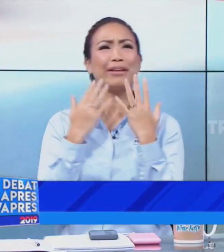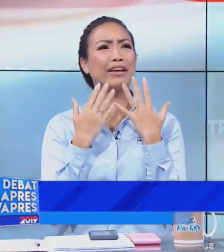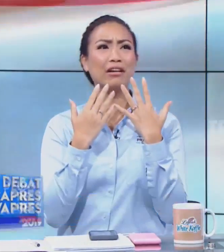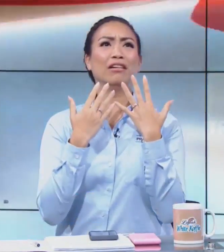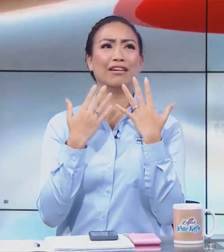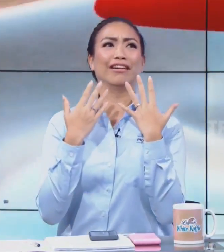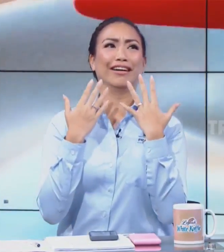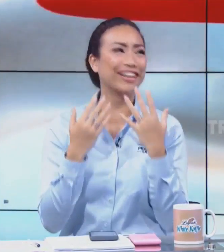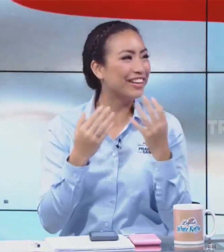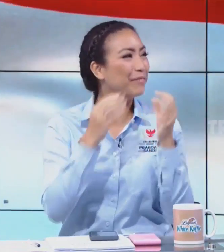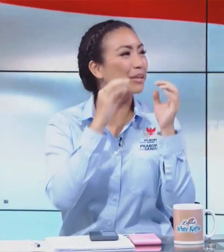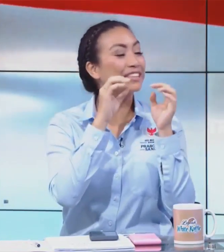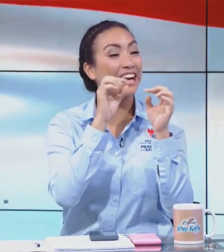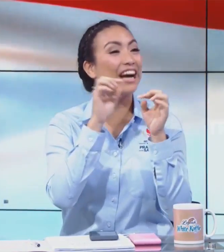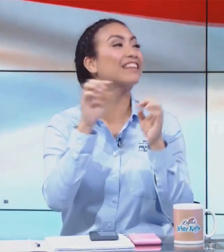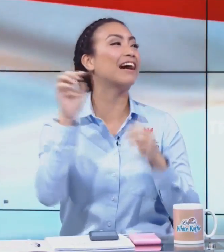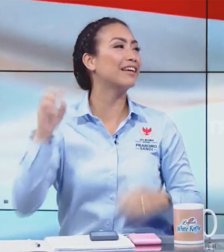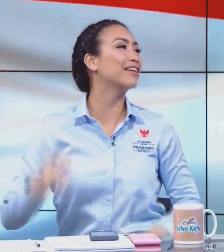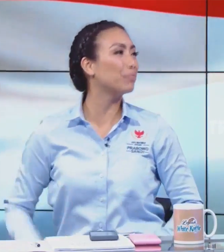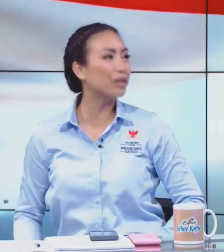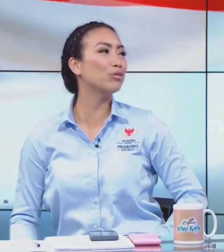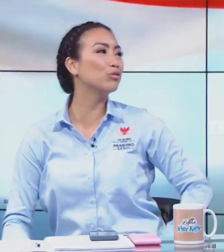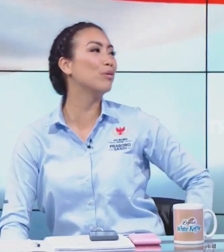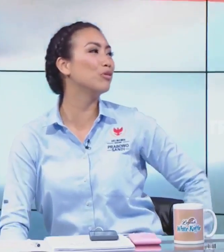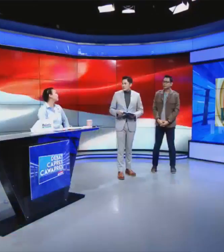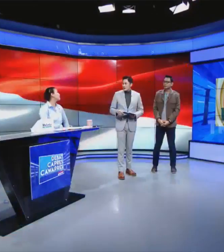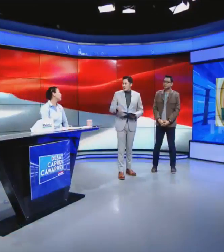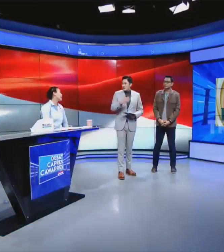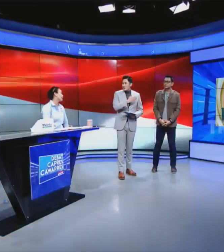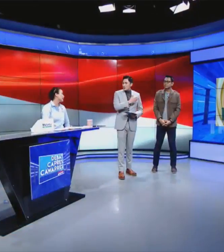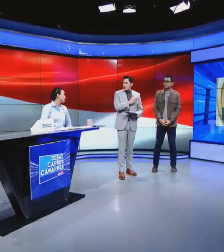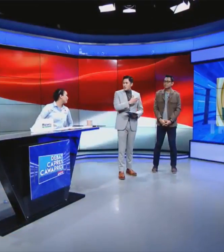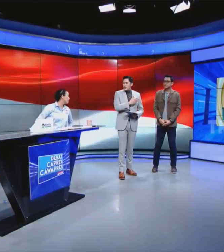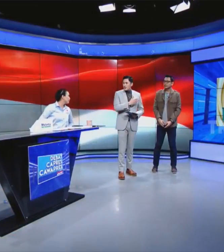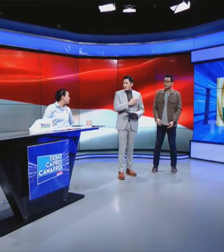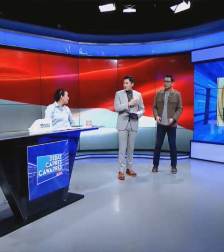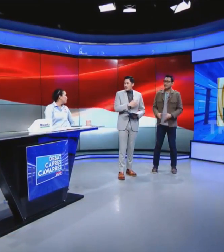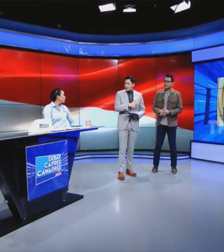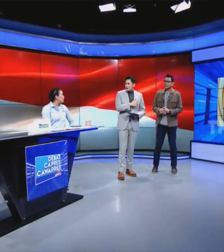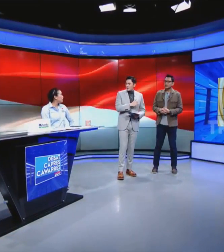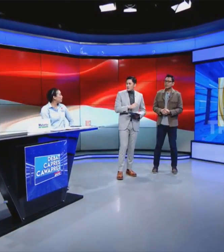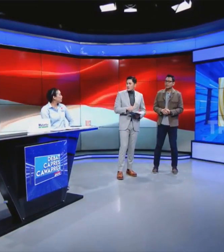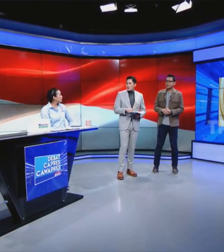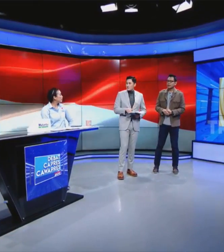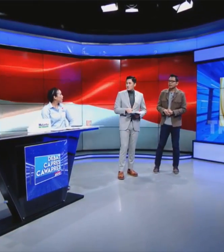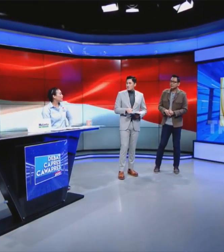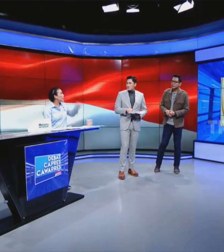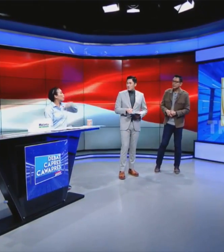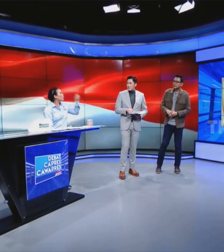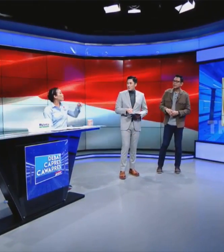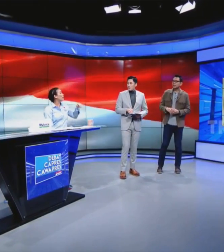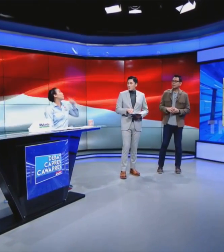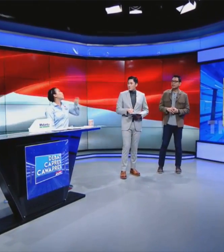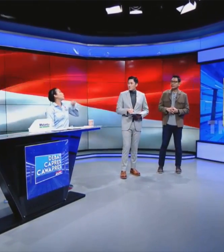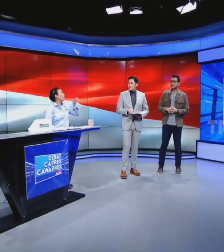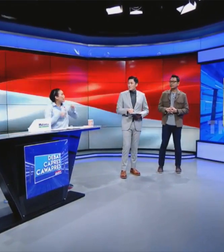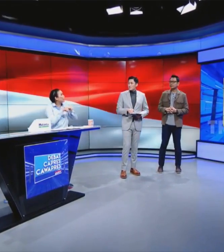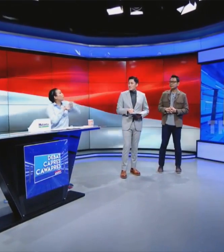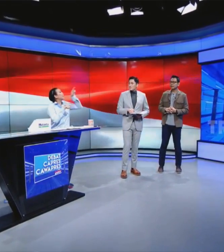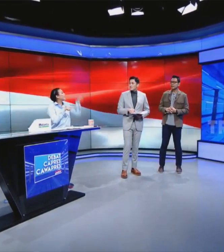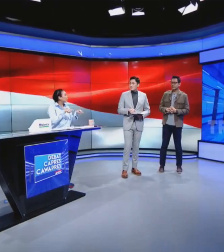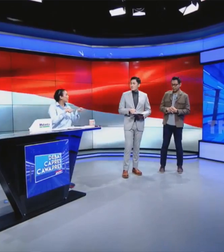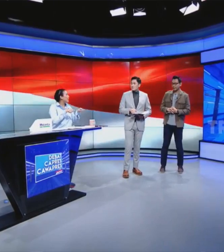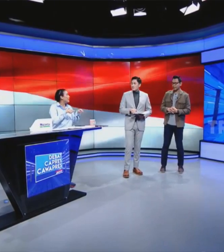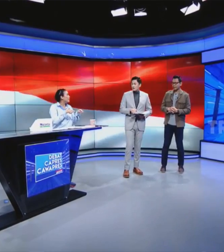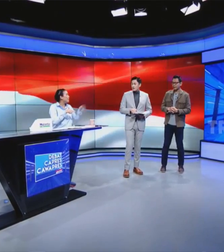Oh ngapain saya e e gitu jadi mencari kata-kata yang tepat itu juga mungkin bisa tadi Tadi setuju engak dengan analisa dari mas kirdi i Saya mau menambahkan